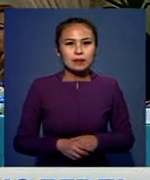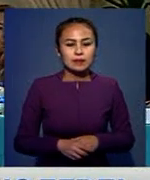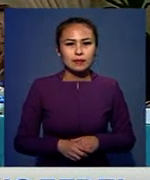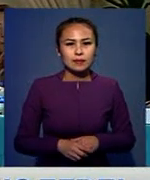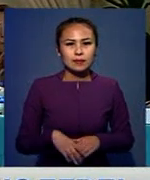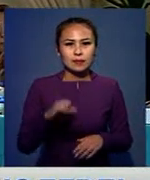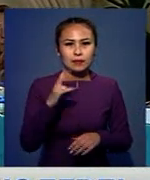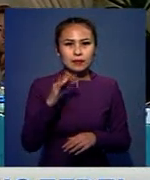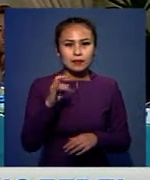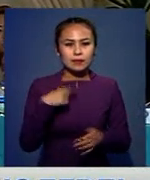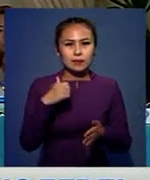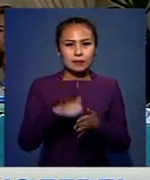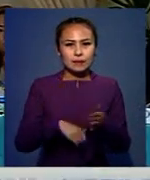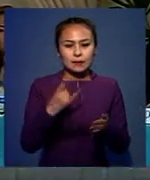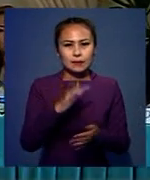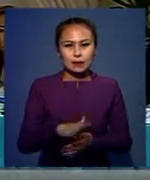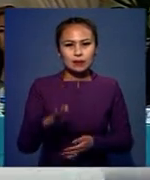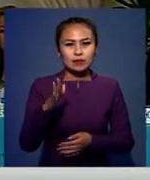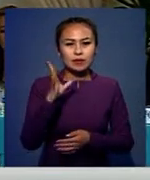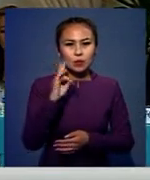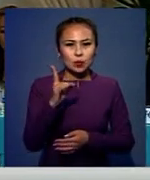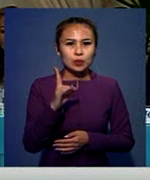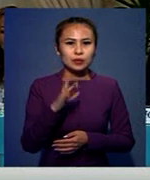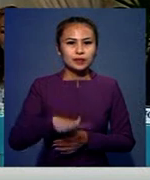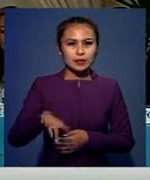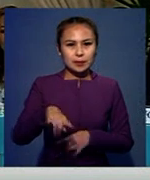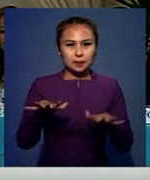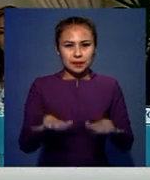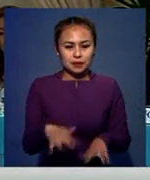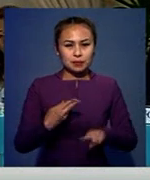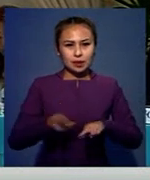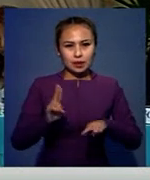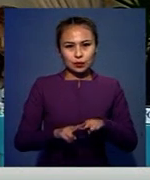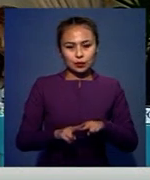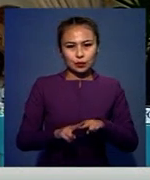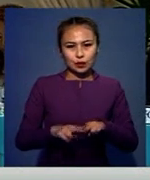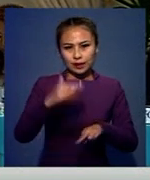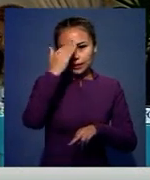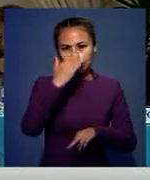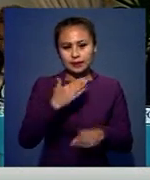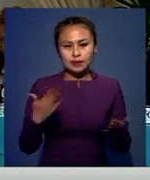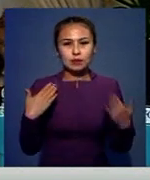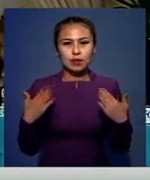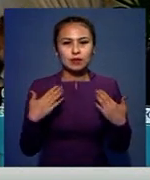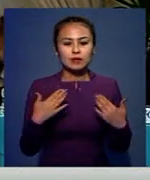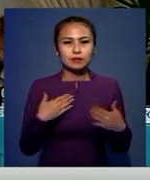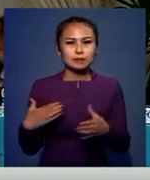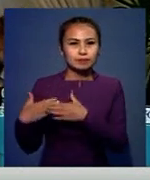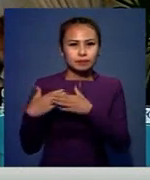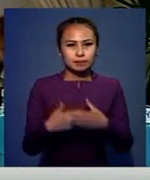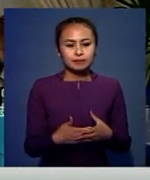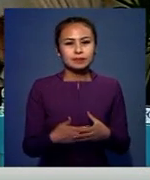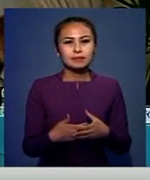қаласына келген себебім, балаларым, немерелерім осында. Сондықтан мына жазғы демалыста солармен бірге демалуға